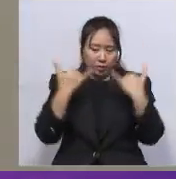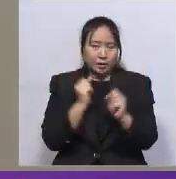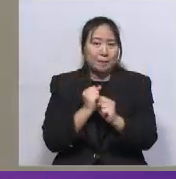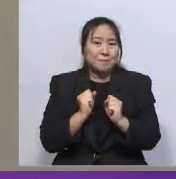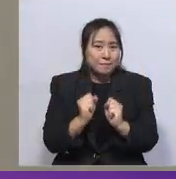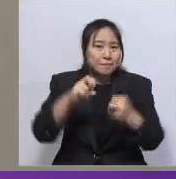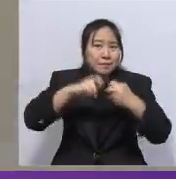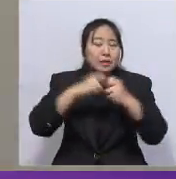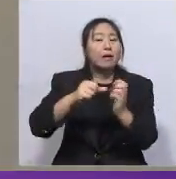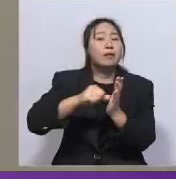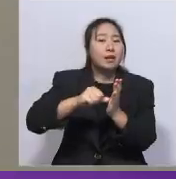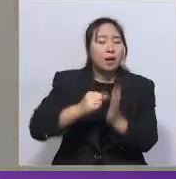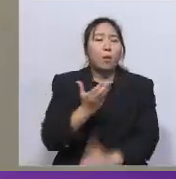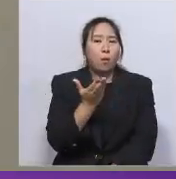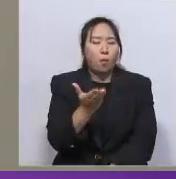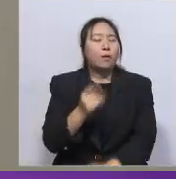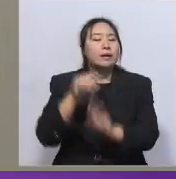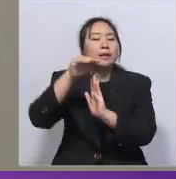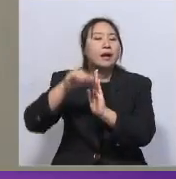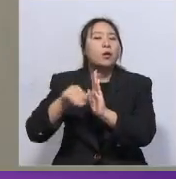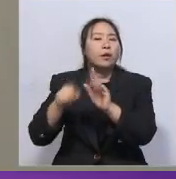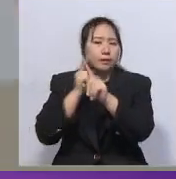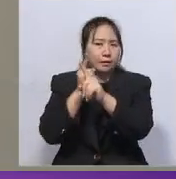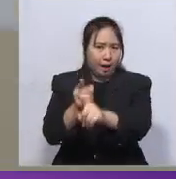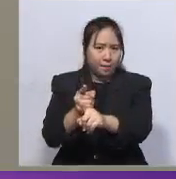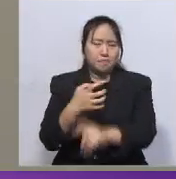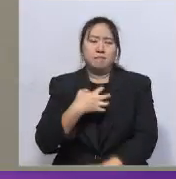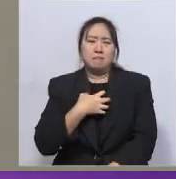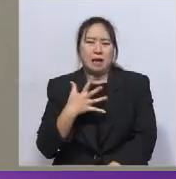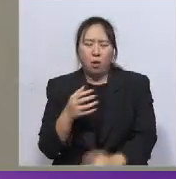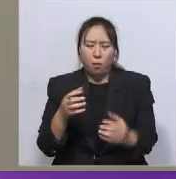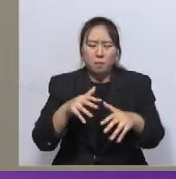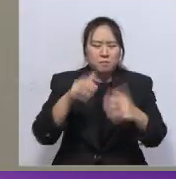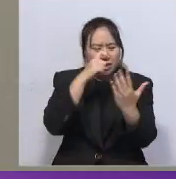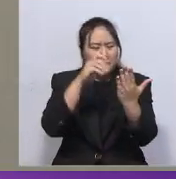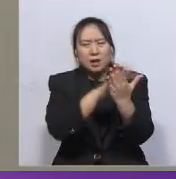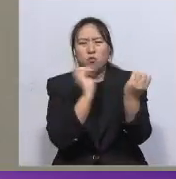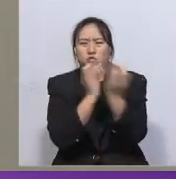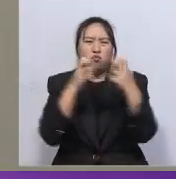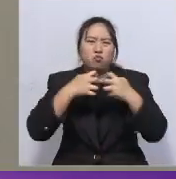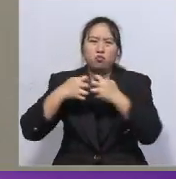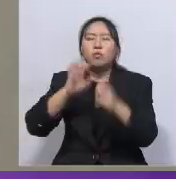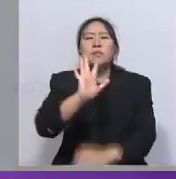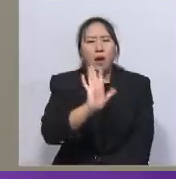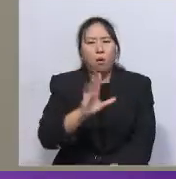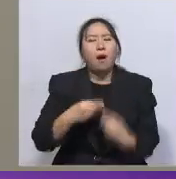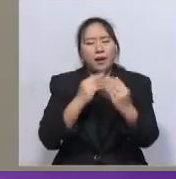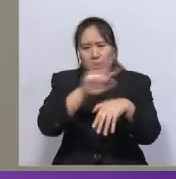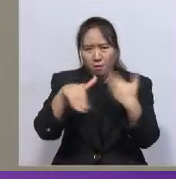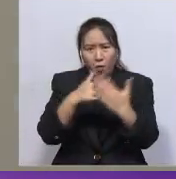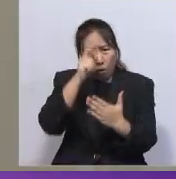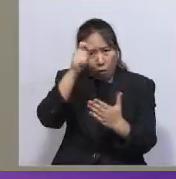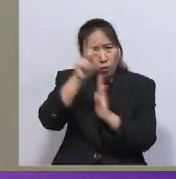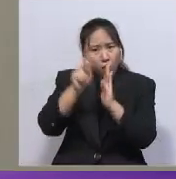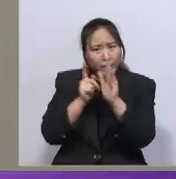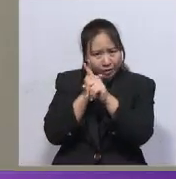ำเนินการแก้ปัญหาอยู่ก็ขอให้เป็นไปตามขั้นตอนไม่อยากให้สร้างความวุ่นวายกับประเทศขอให้ทุกฝ่ายทุกกลุ่มเคารพและปฏิบั